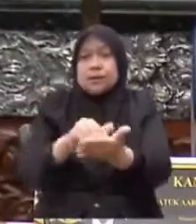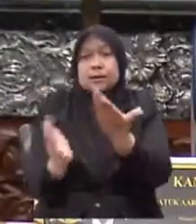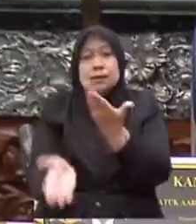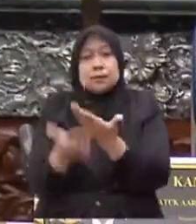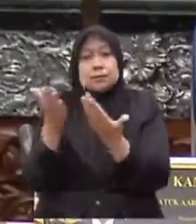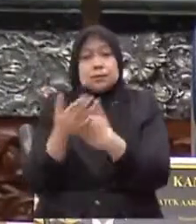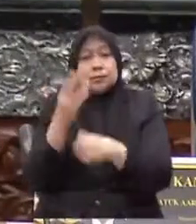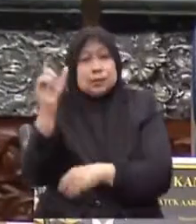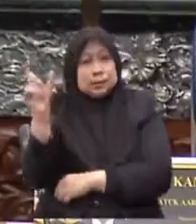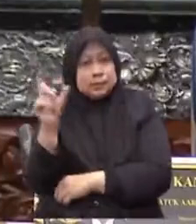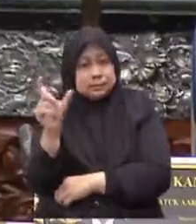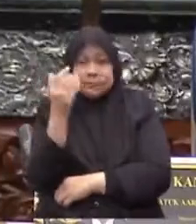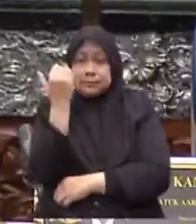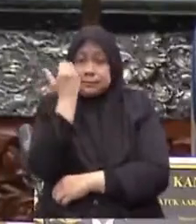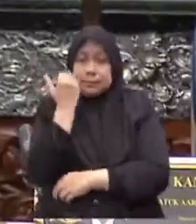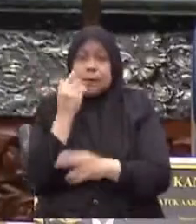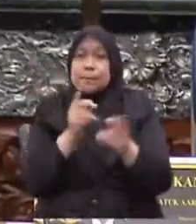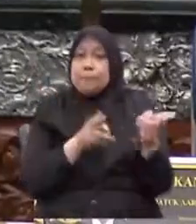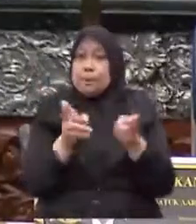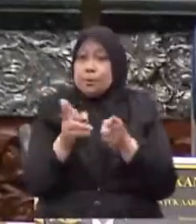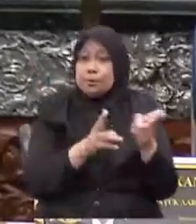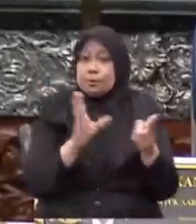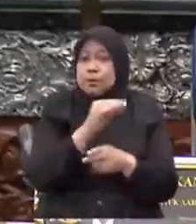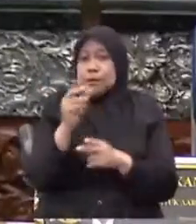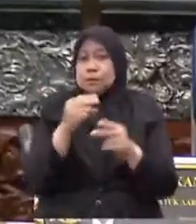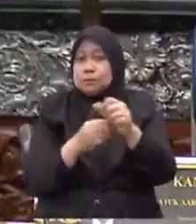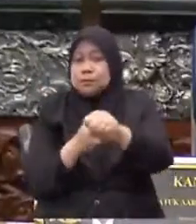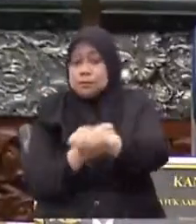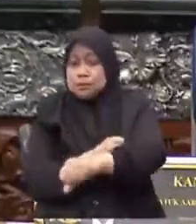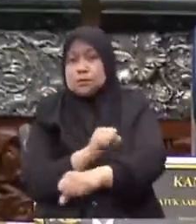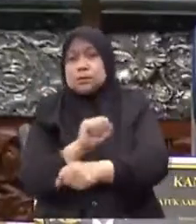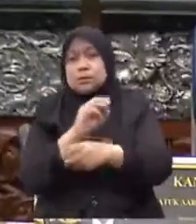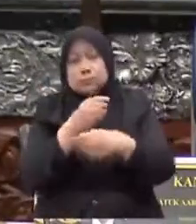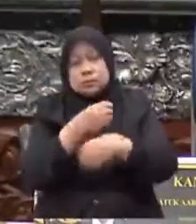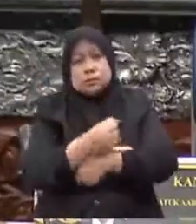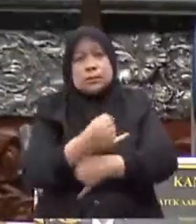makam Syariah pengurusan dan struktur